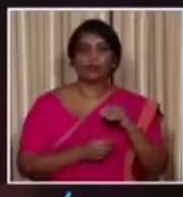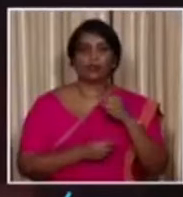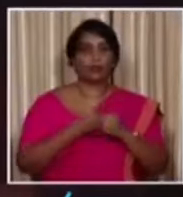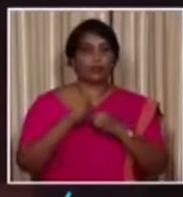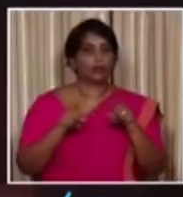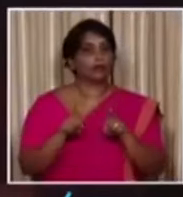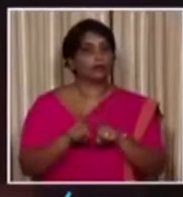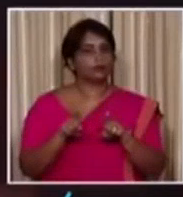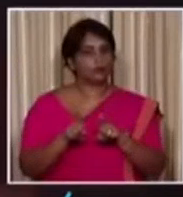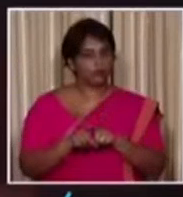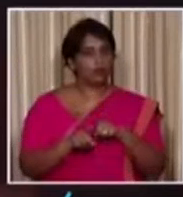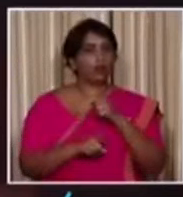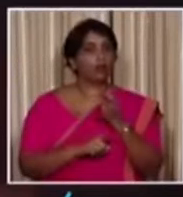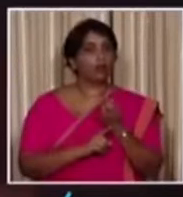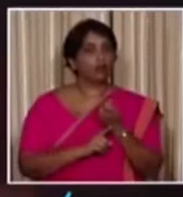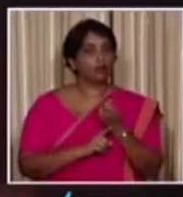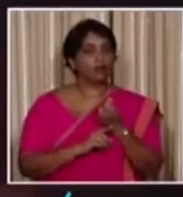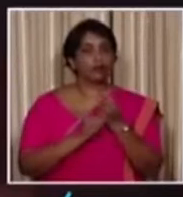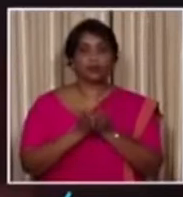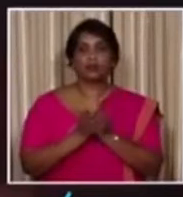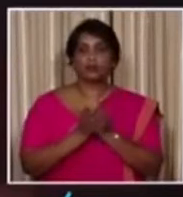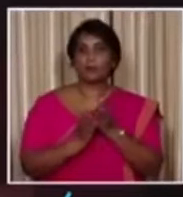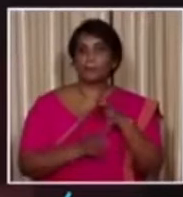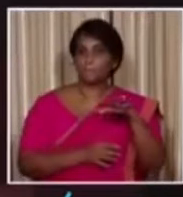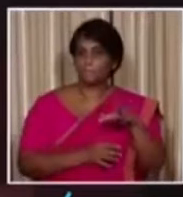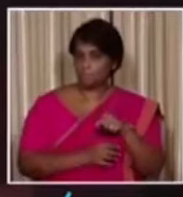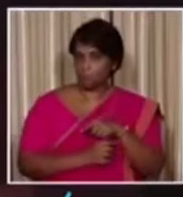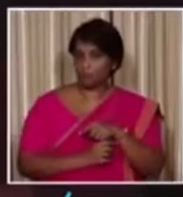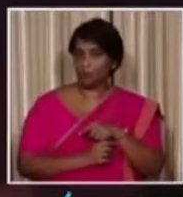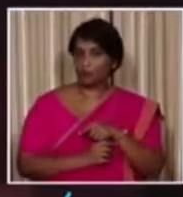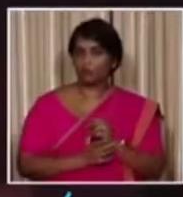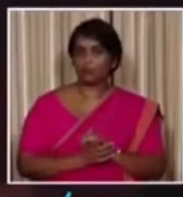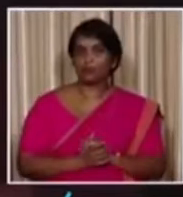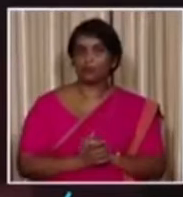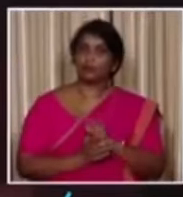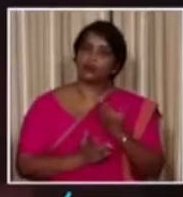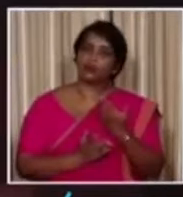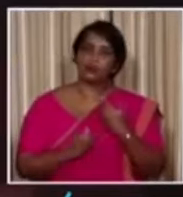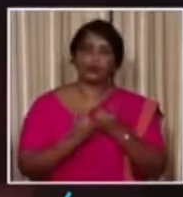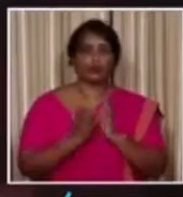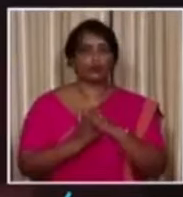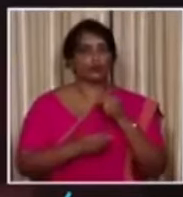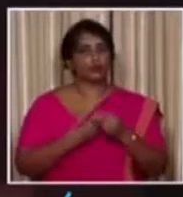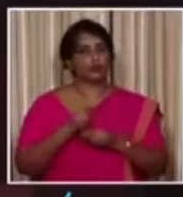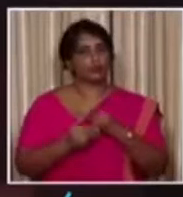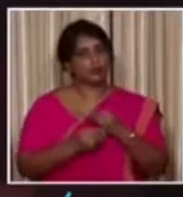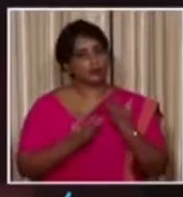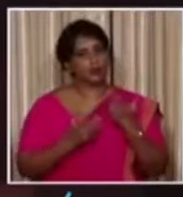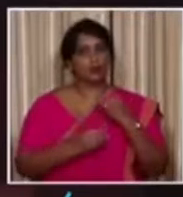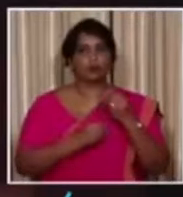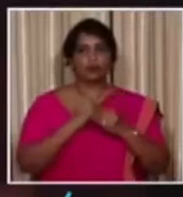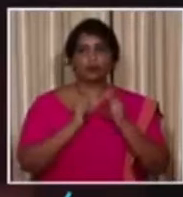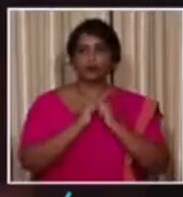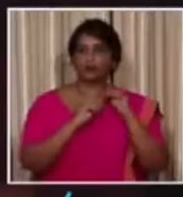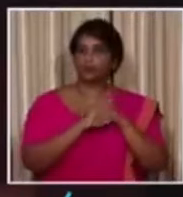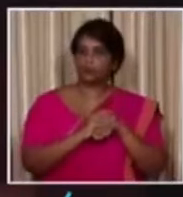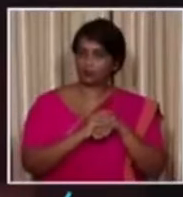ආයෝජනයක් හැටියට ඒ මූල්‍ය සම්පත උපයෝගී කරගෙන එක්කෝ ස්වයන් රැකියාවක් එක්කෝ